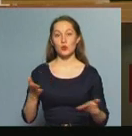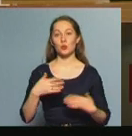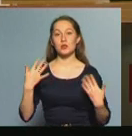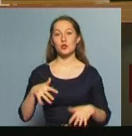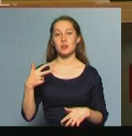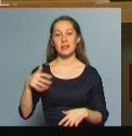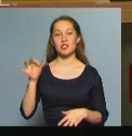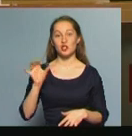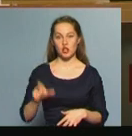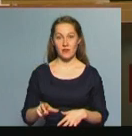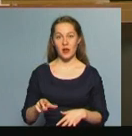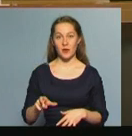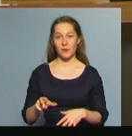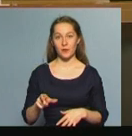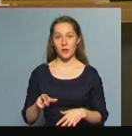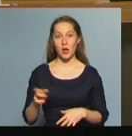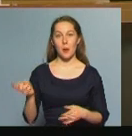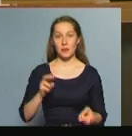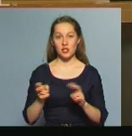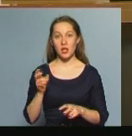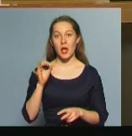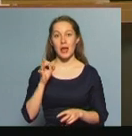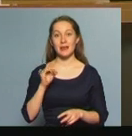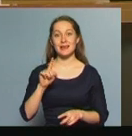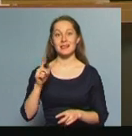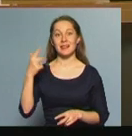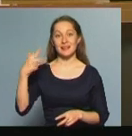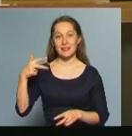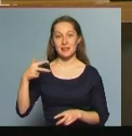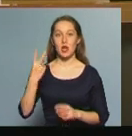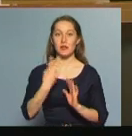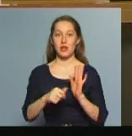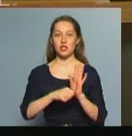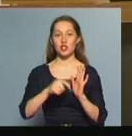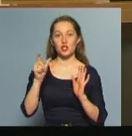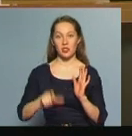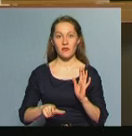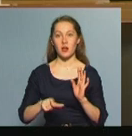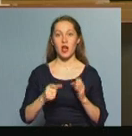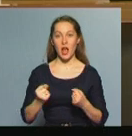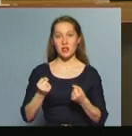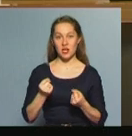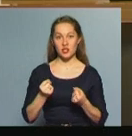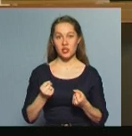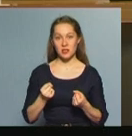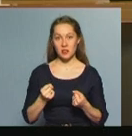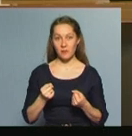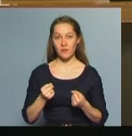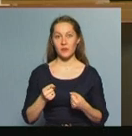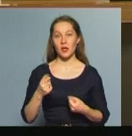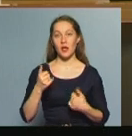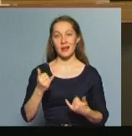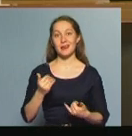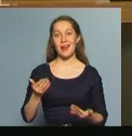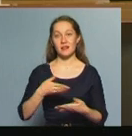человек зашло за этими услугами. Из 30 26 человек держатся. Как мы говорим, для нас